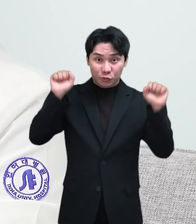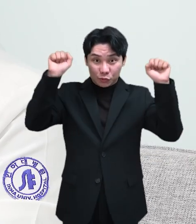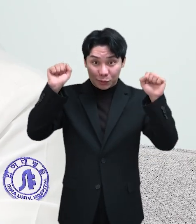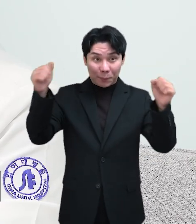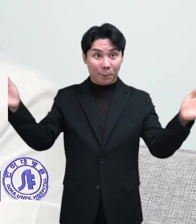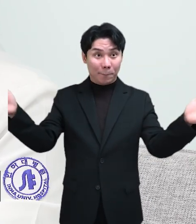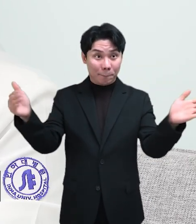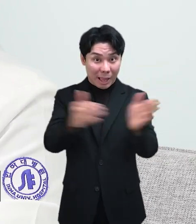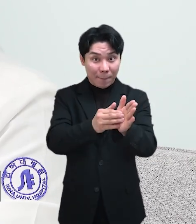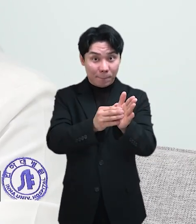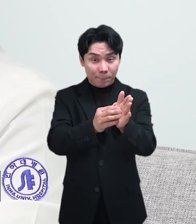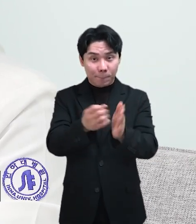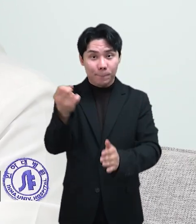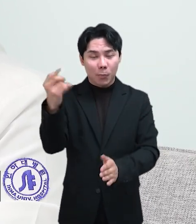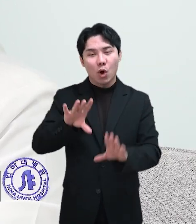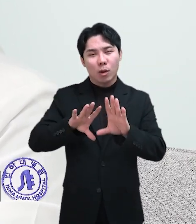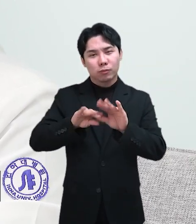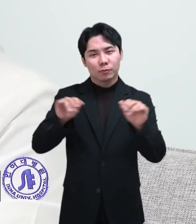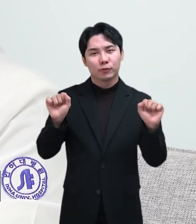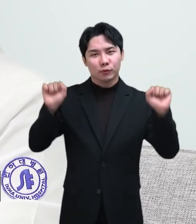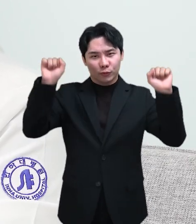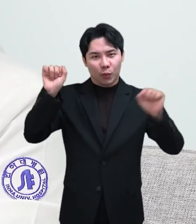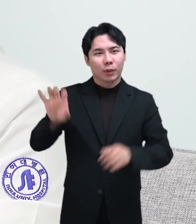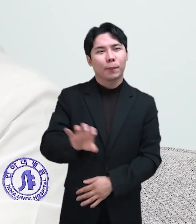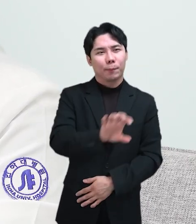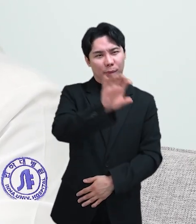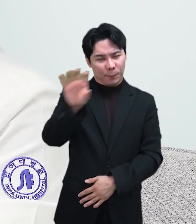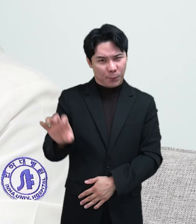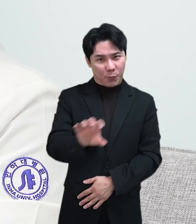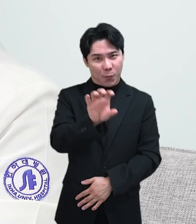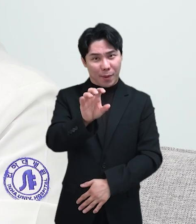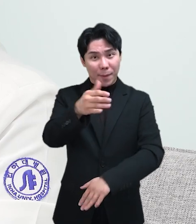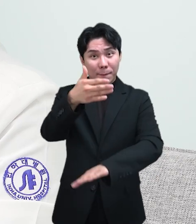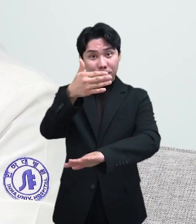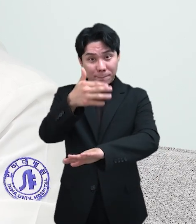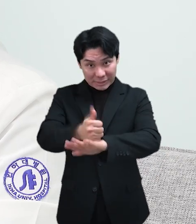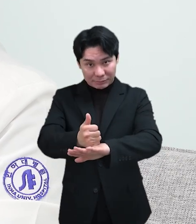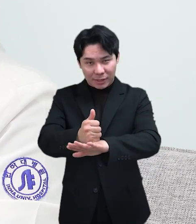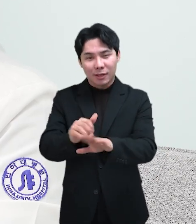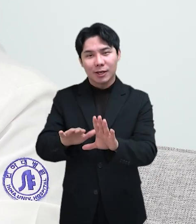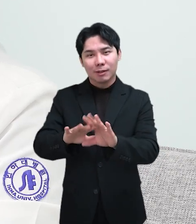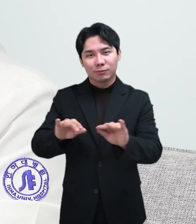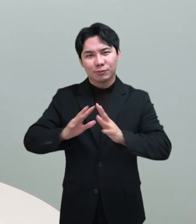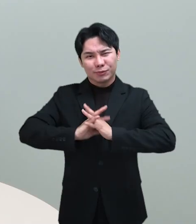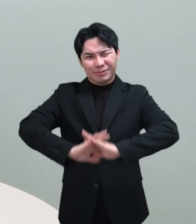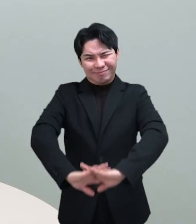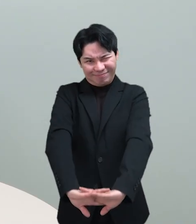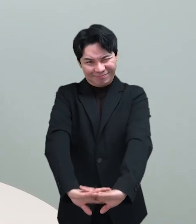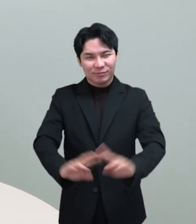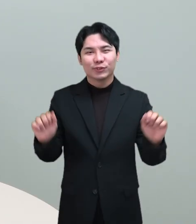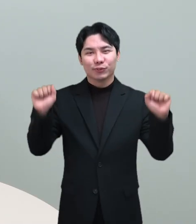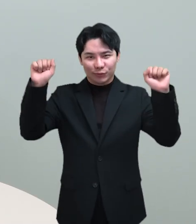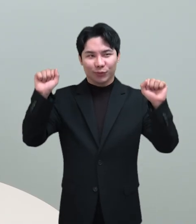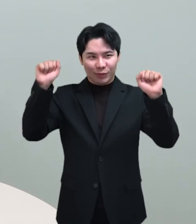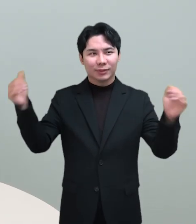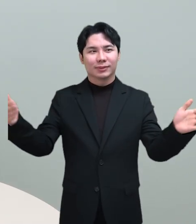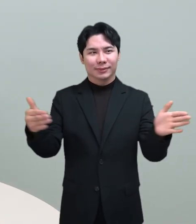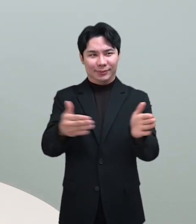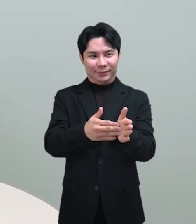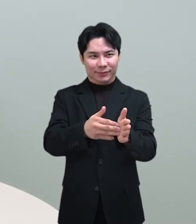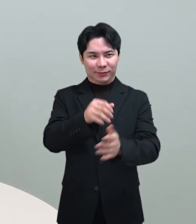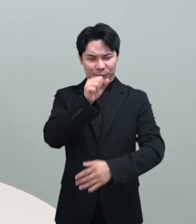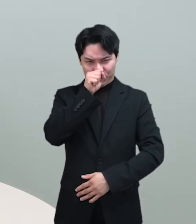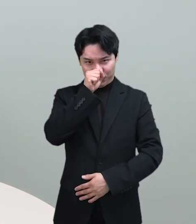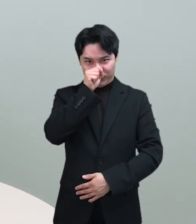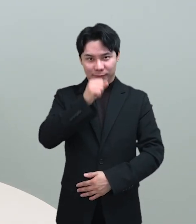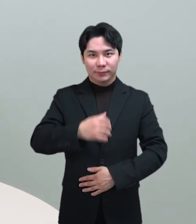운동을 하다가 끝날 무렵에 다시 가볍게 마무리하는 그런 쿨링다운 하는 과정이 필요합니다. 또 마지막은 긴장을 풀기